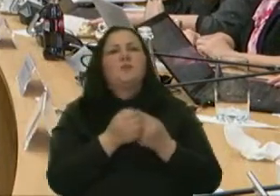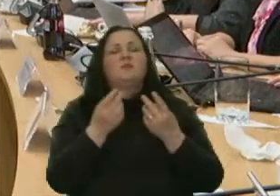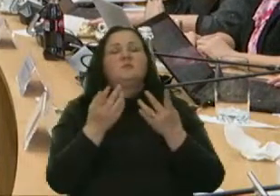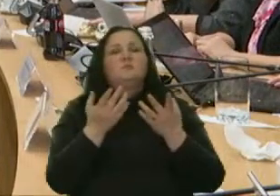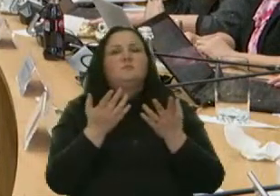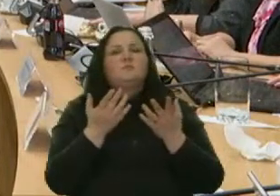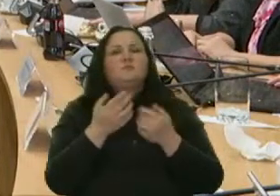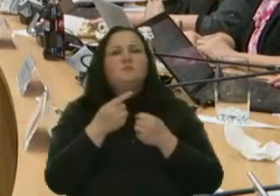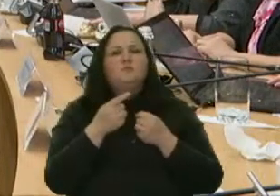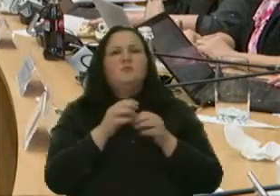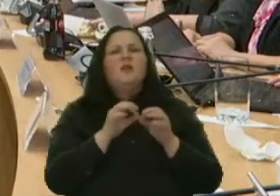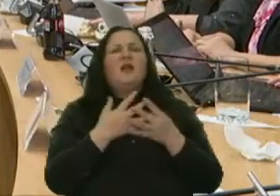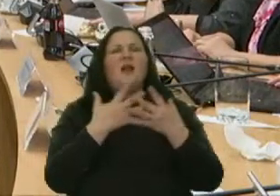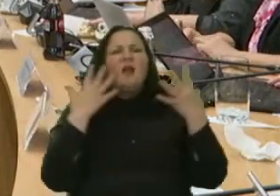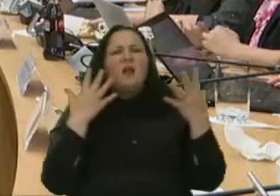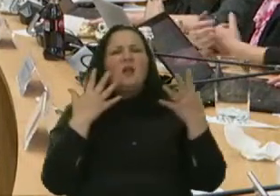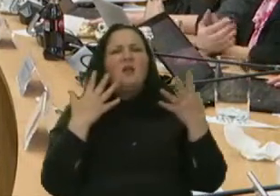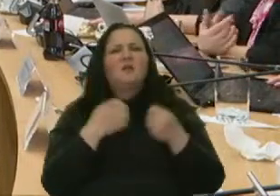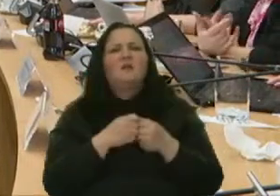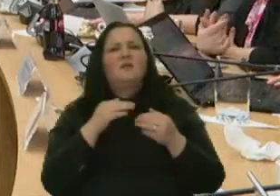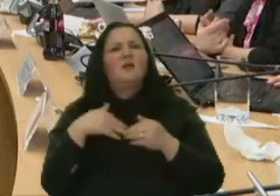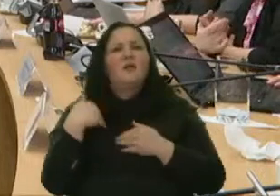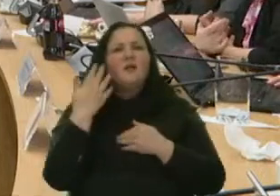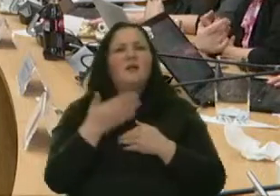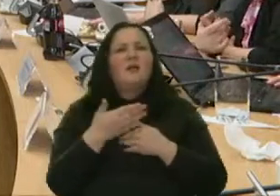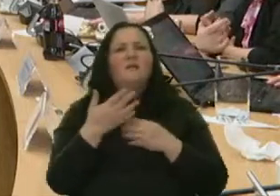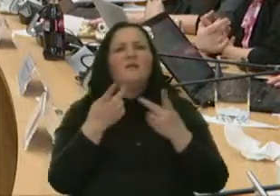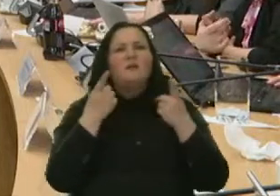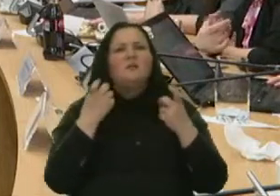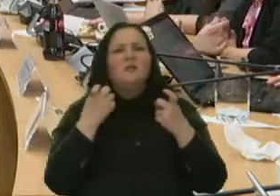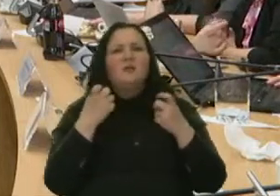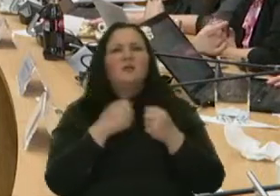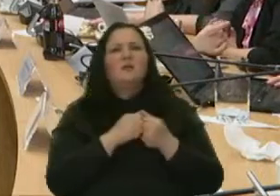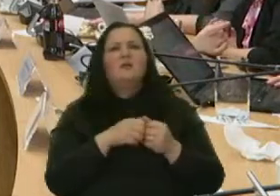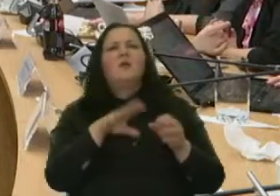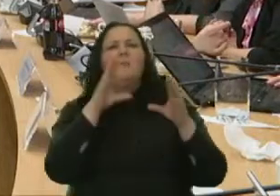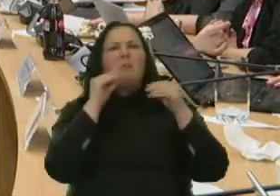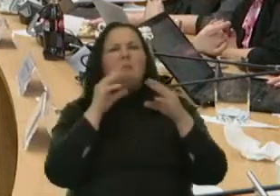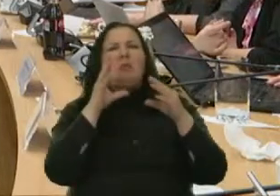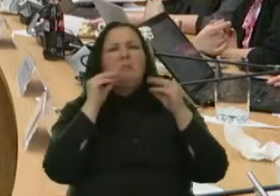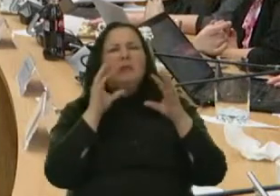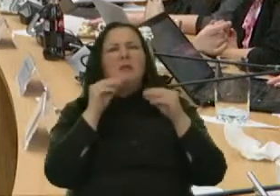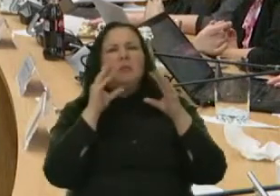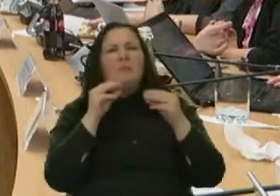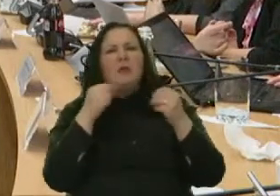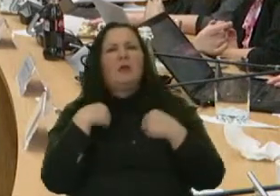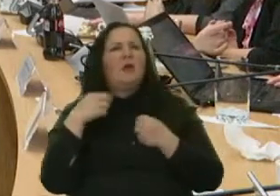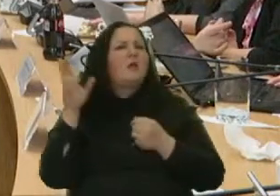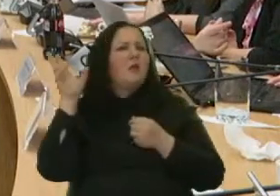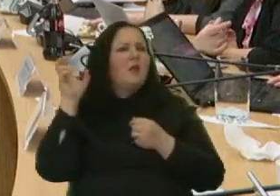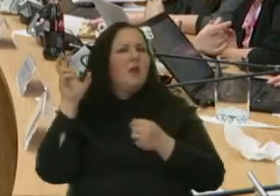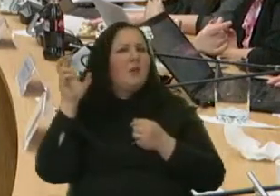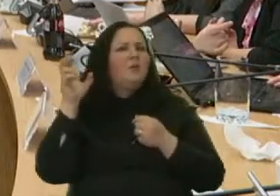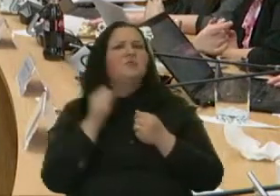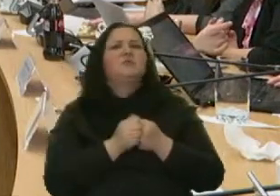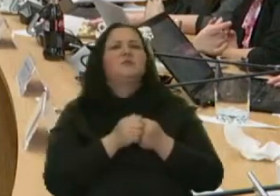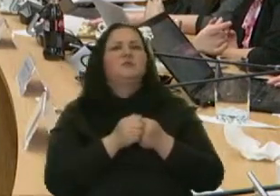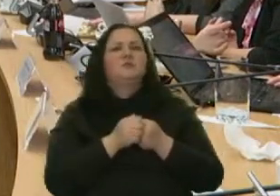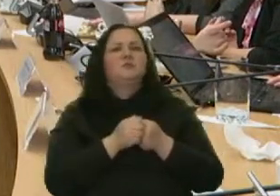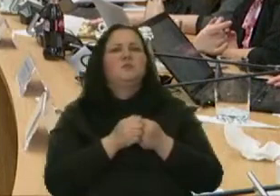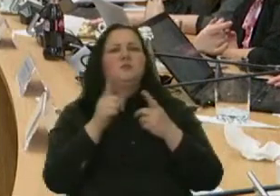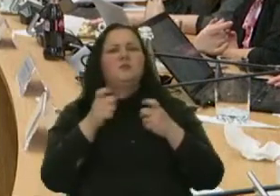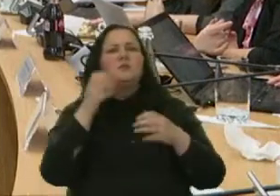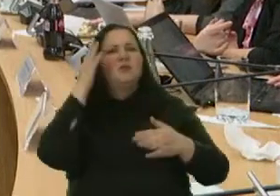Deci concret în afară de sincer bla blais mele care le am auzit